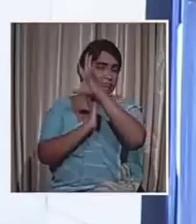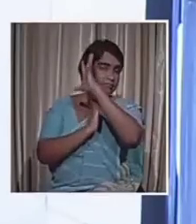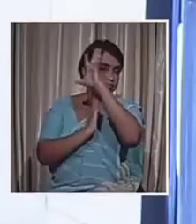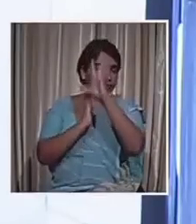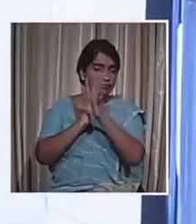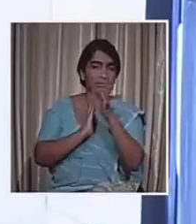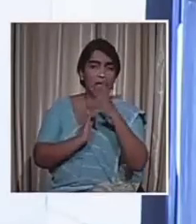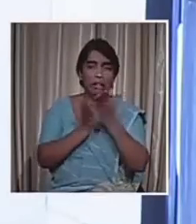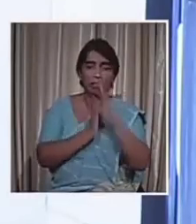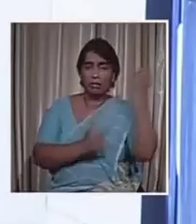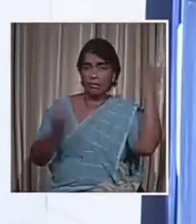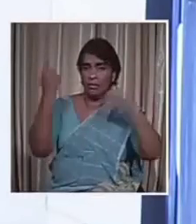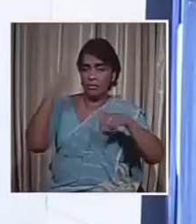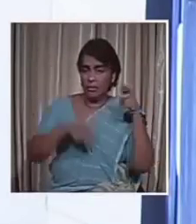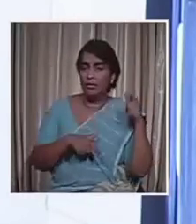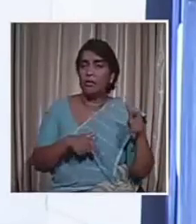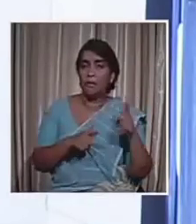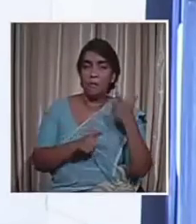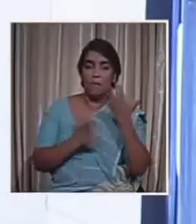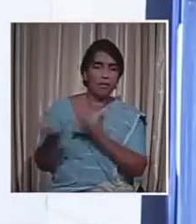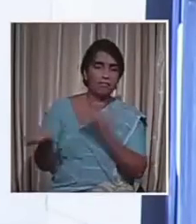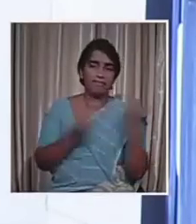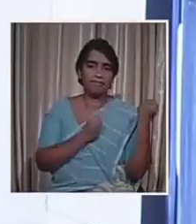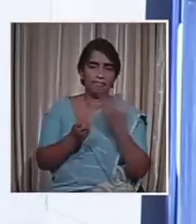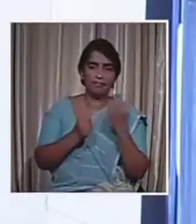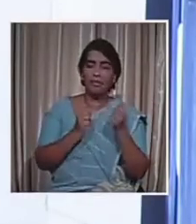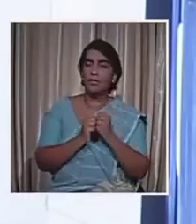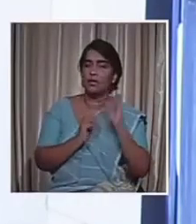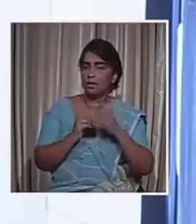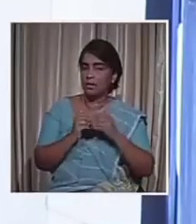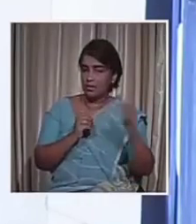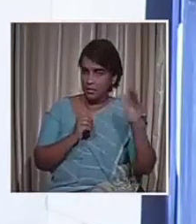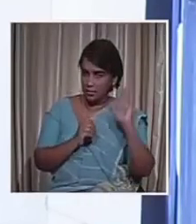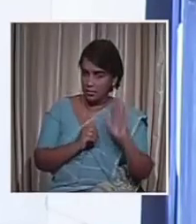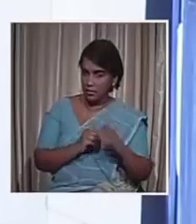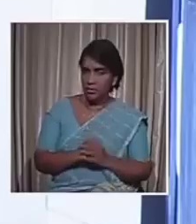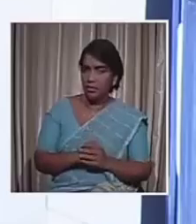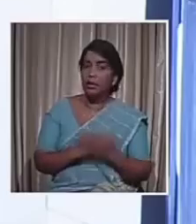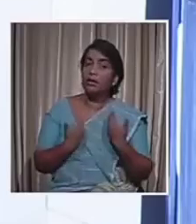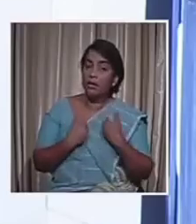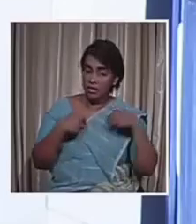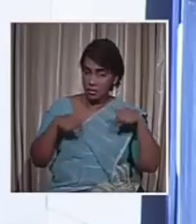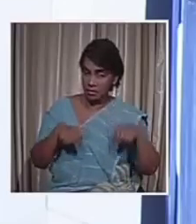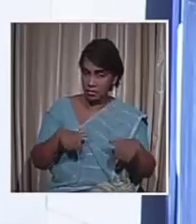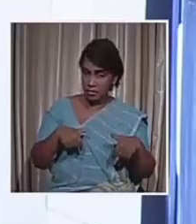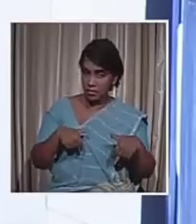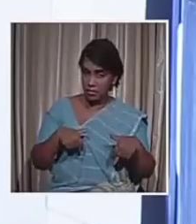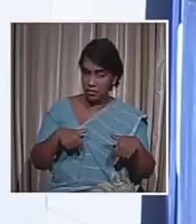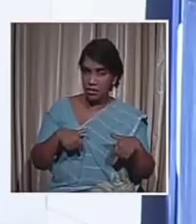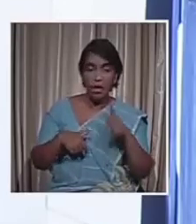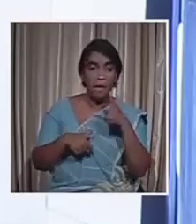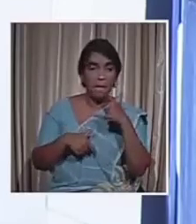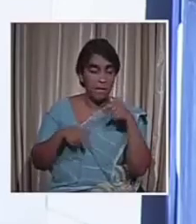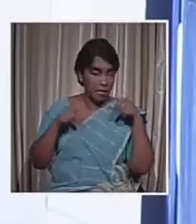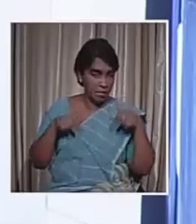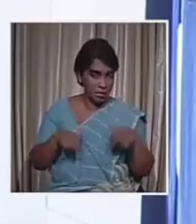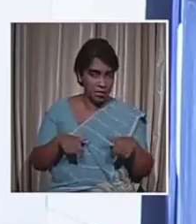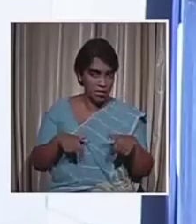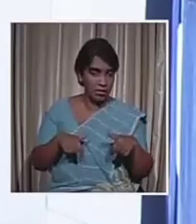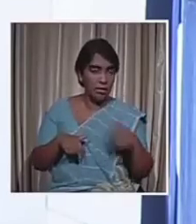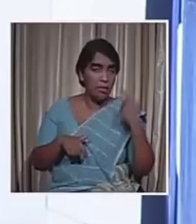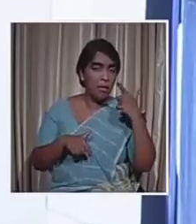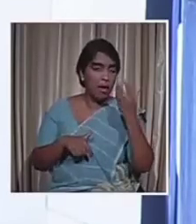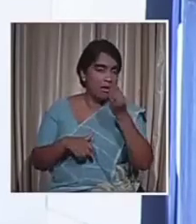செயலாளரும் நாடாளுமன்ற உறுப்பினருமான தயாசிறி ஜெயசேகர கடற்றொழில் அமைச்சர் டக்ளஸ் தேவானந்தாவிடம் கேள்வி